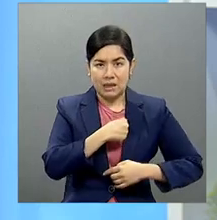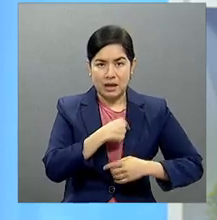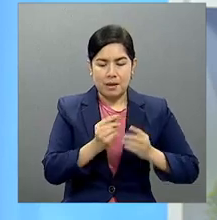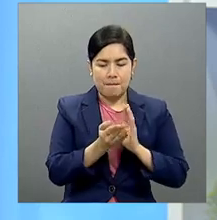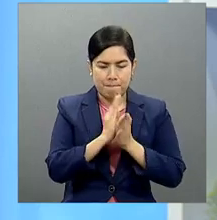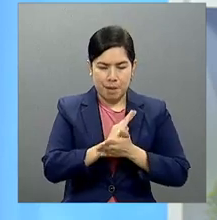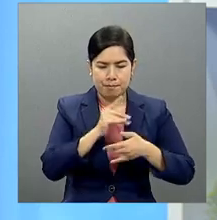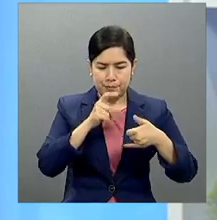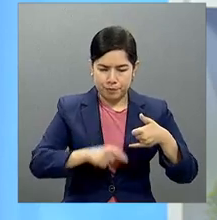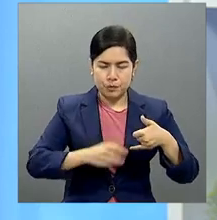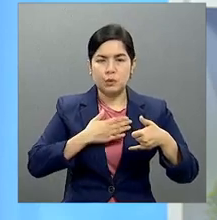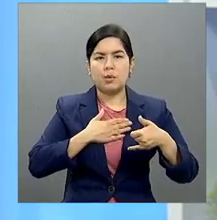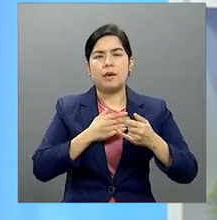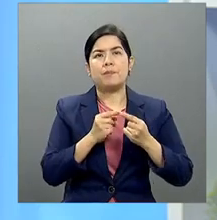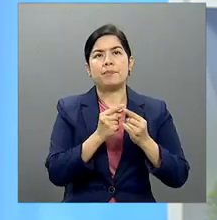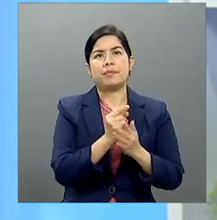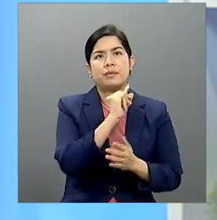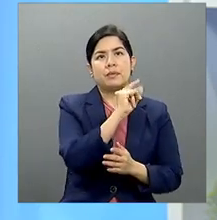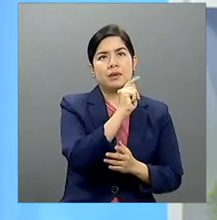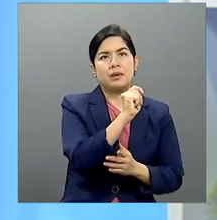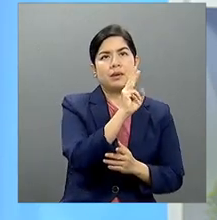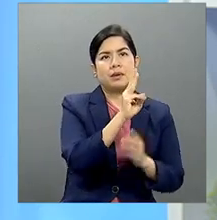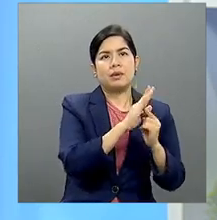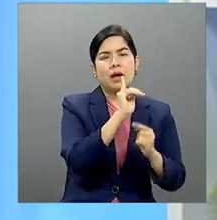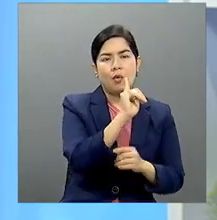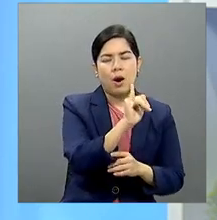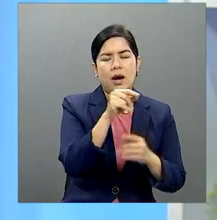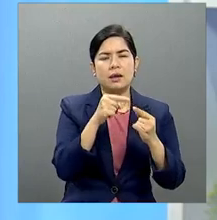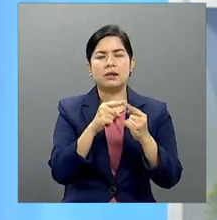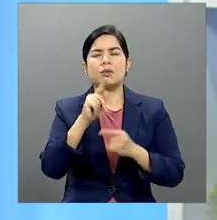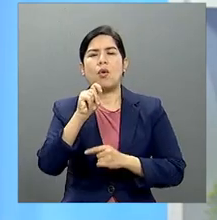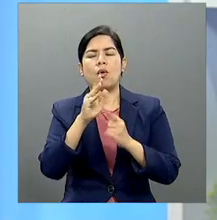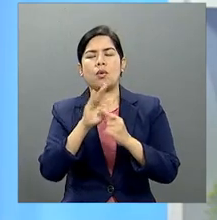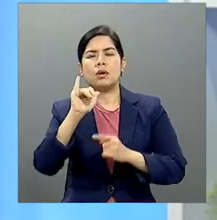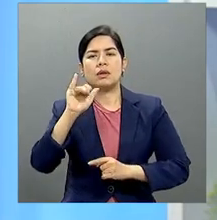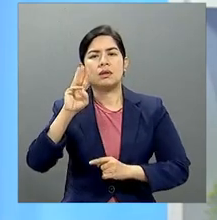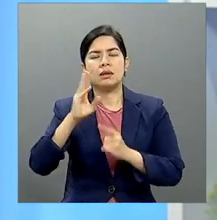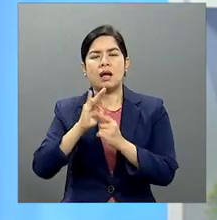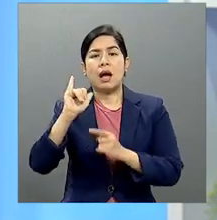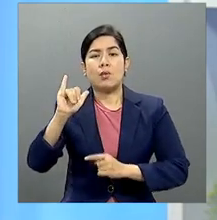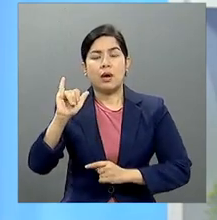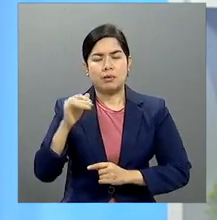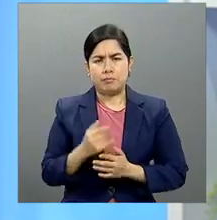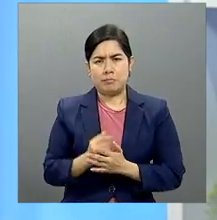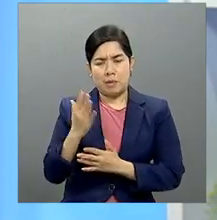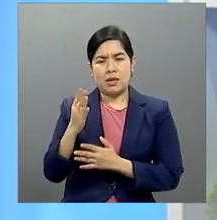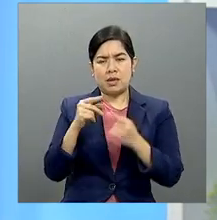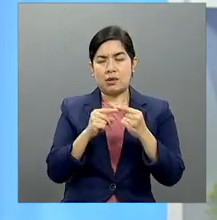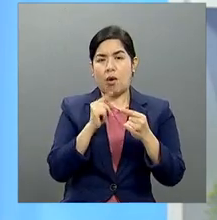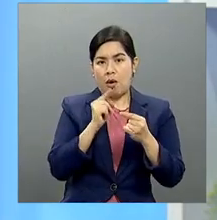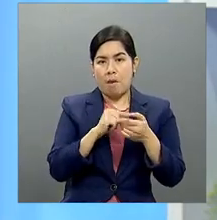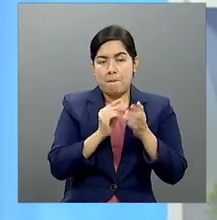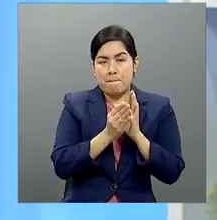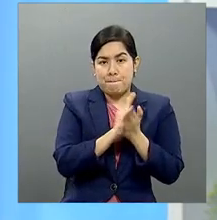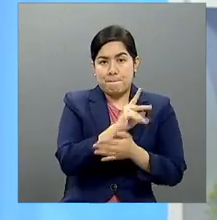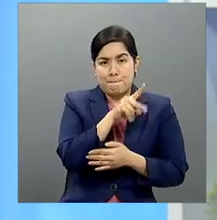ไม่ตายไวแค่ปรับใจและปรับตัวทีนี้ล่ะค่ะอยากให้คุณหมอแนะนำสำหรับคุณผู้ชมหลายท่านทั้งในเรื่องของการป้องกันที่เราพูดอยู่เสมอว่า